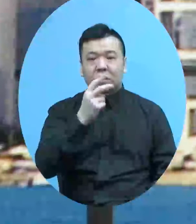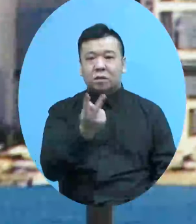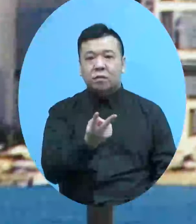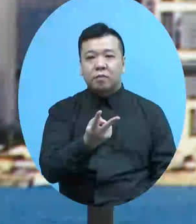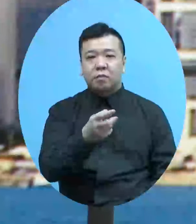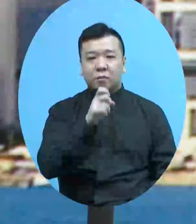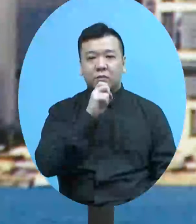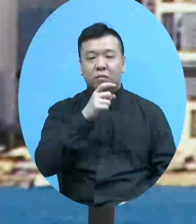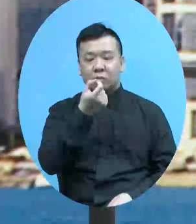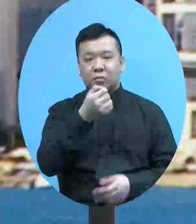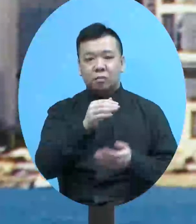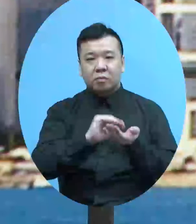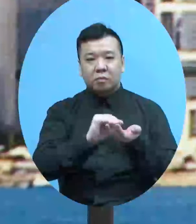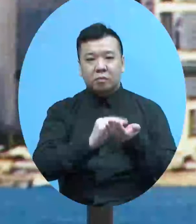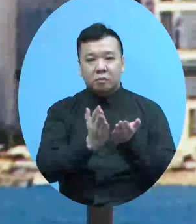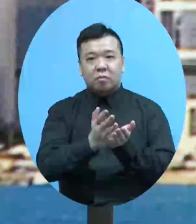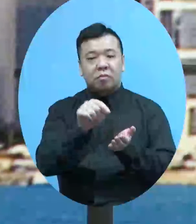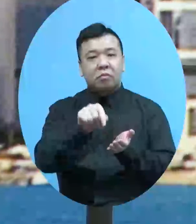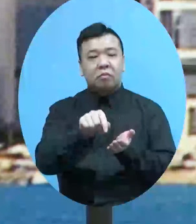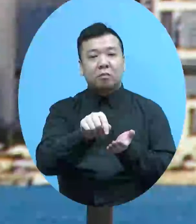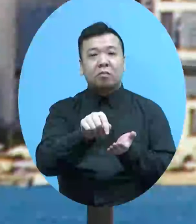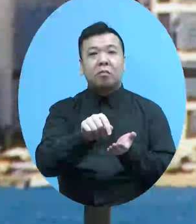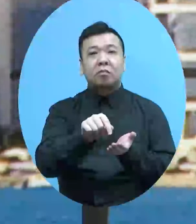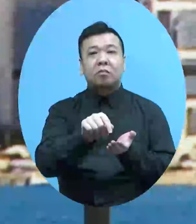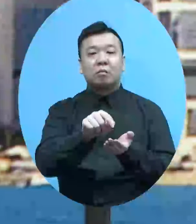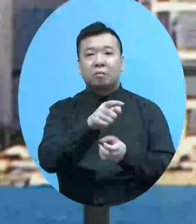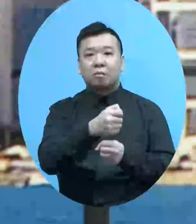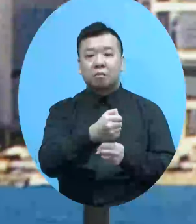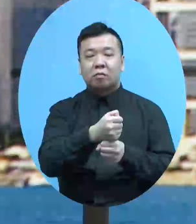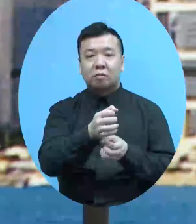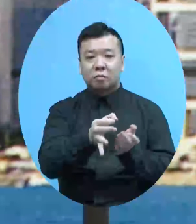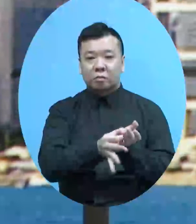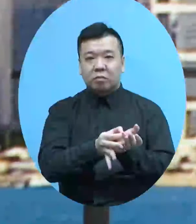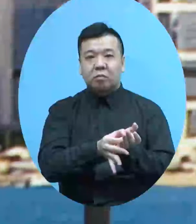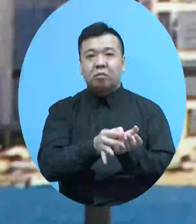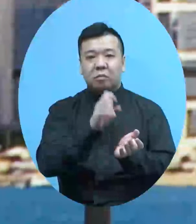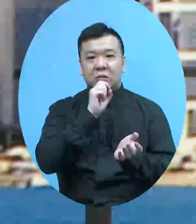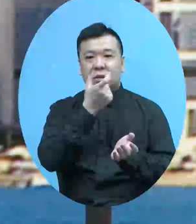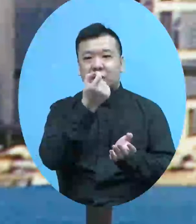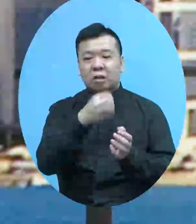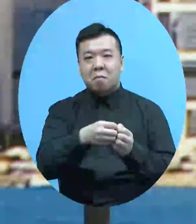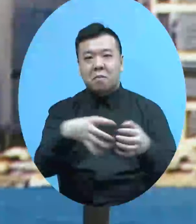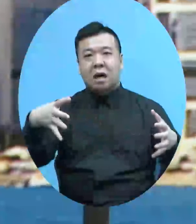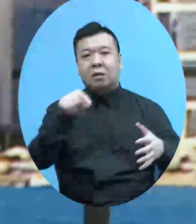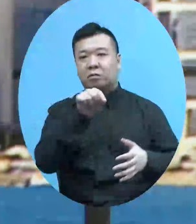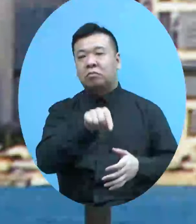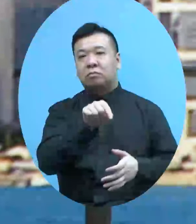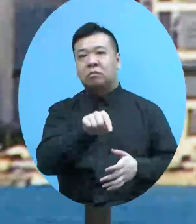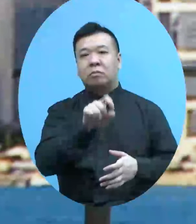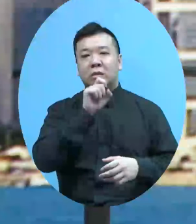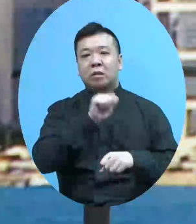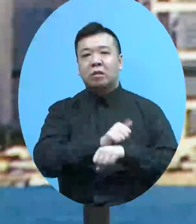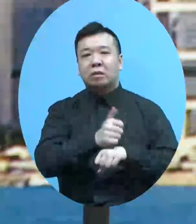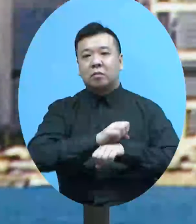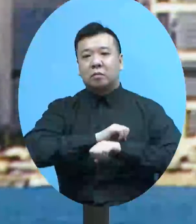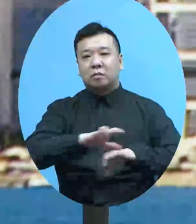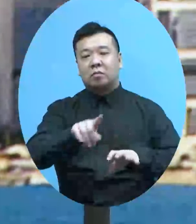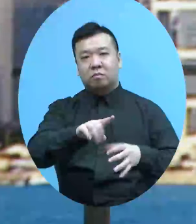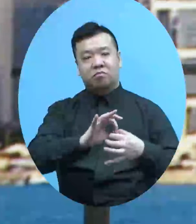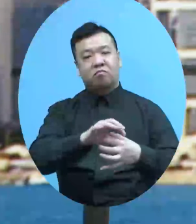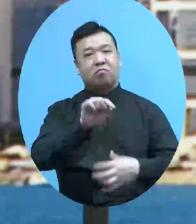是有些弱陽性所以他們在那個工作的地點有一個小型的爆發就是可能是有一個傳播